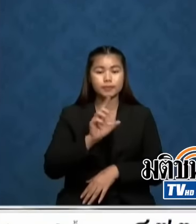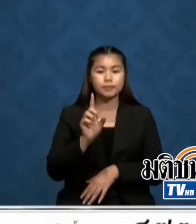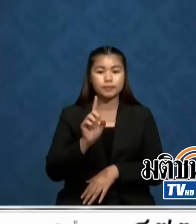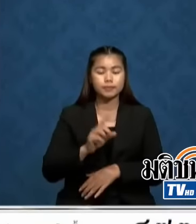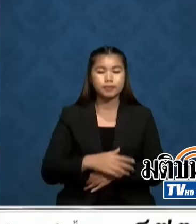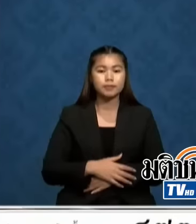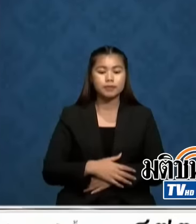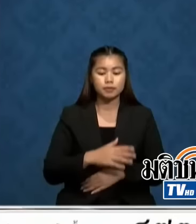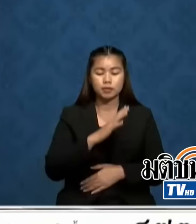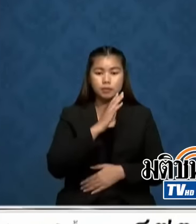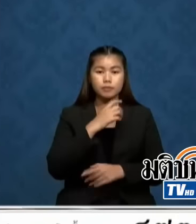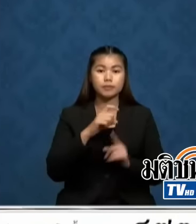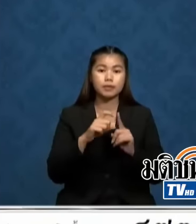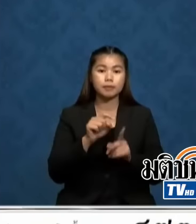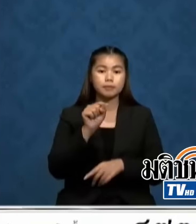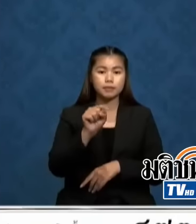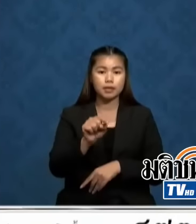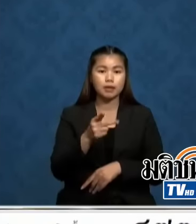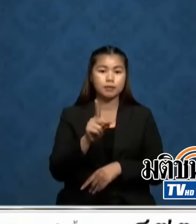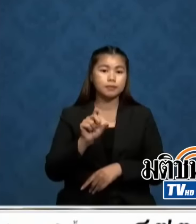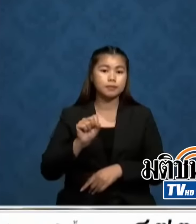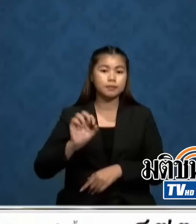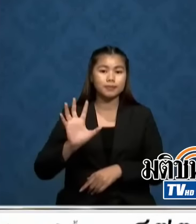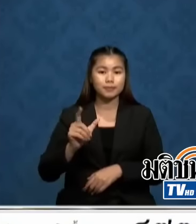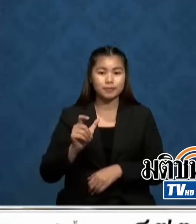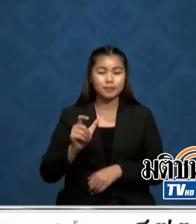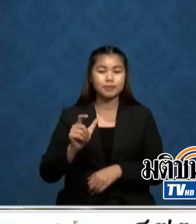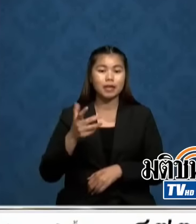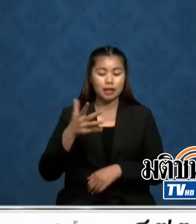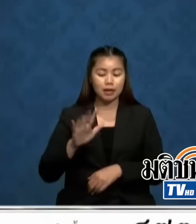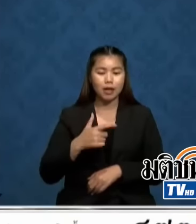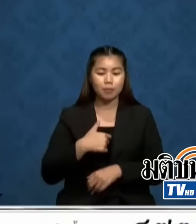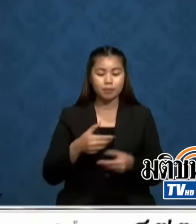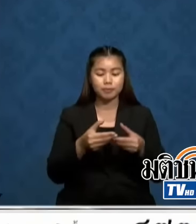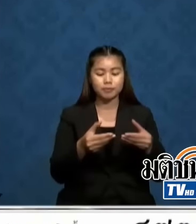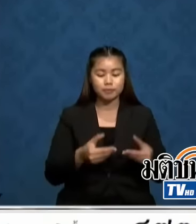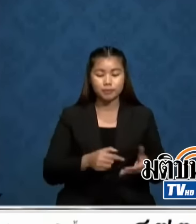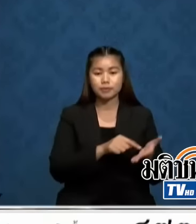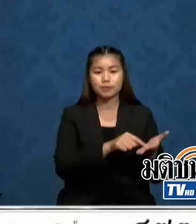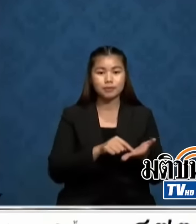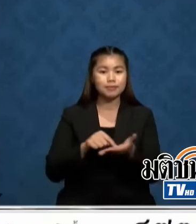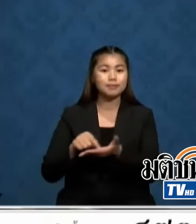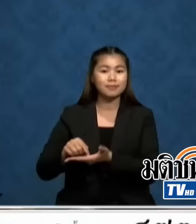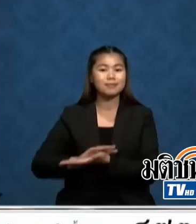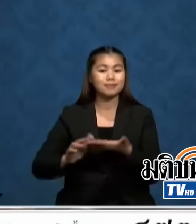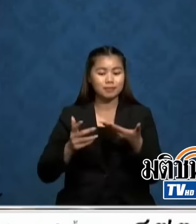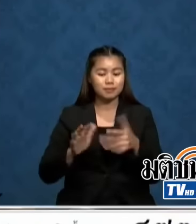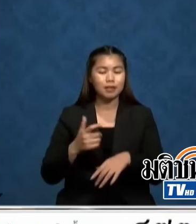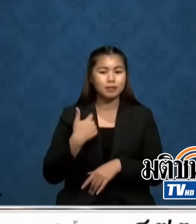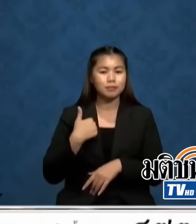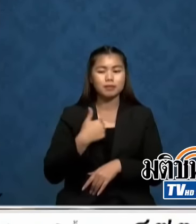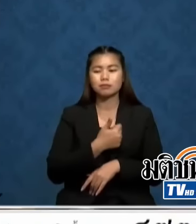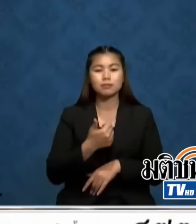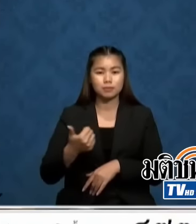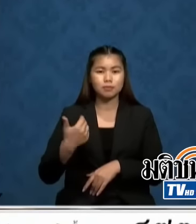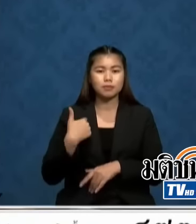บอกว่านอกเหนือจากคำสั่งคสชที่อยู่ในรายงานที่มีการเสนอกันมาเยอะแยะมากมายนี้แล้วมันยังมีอีก